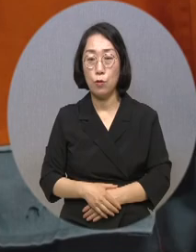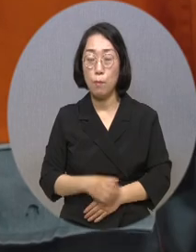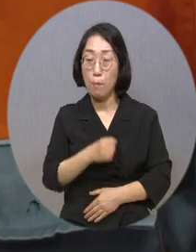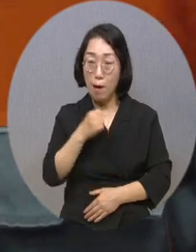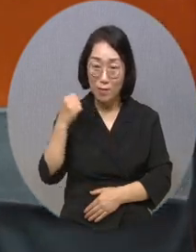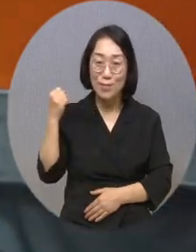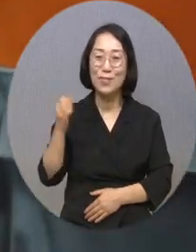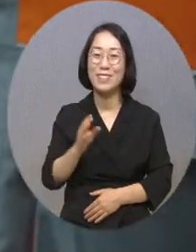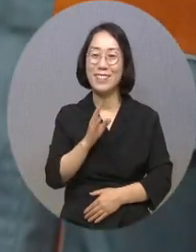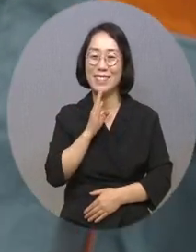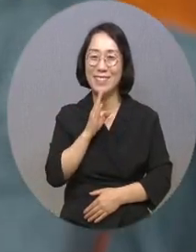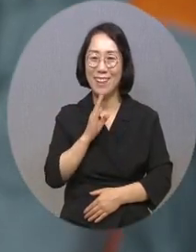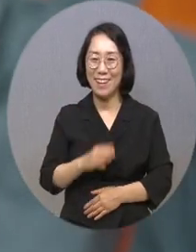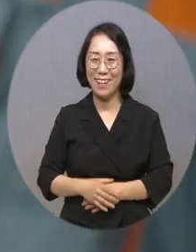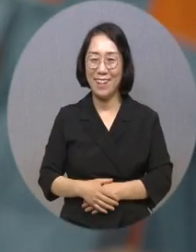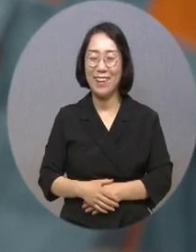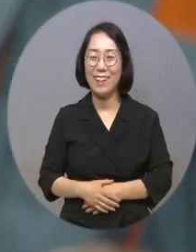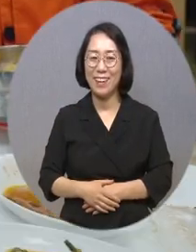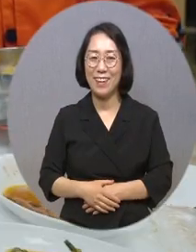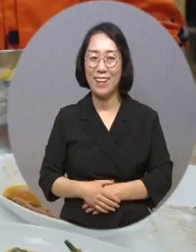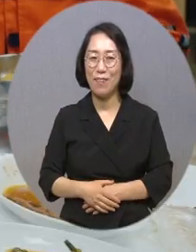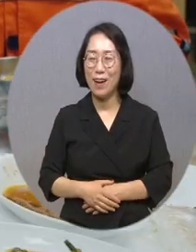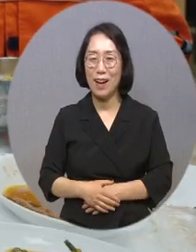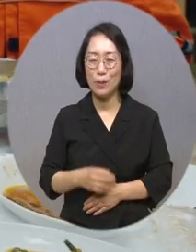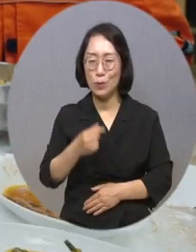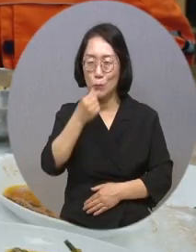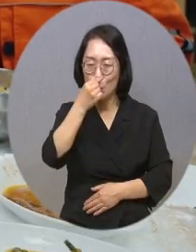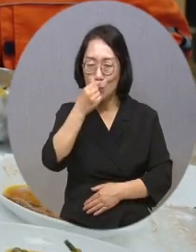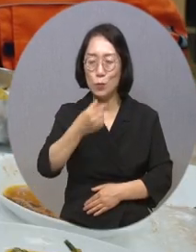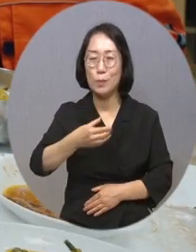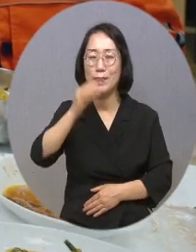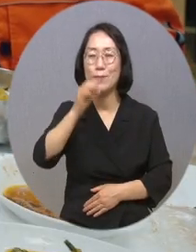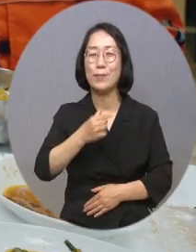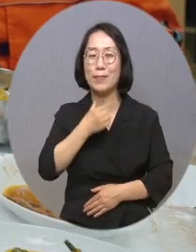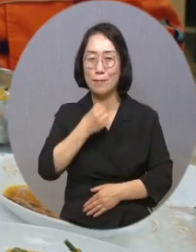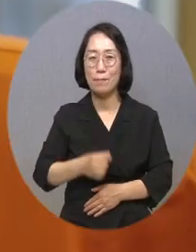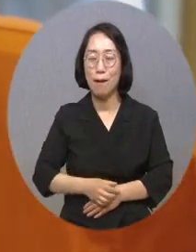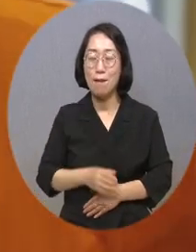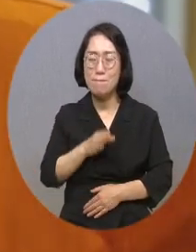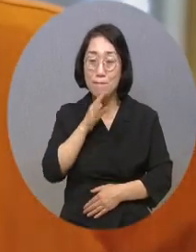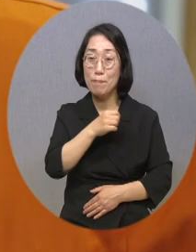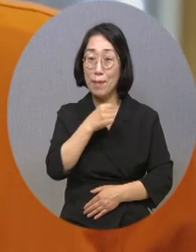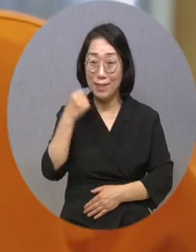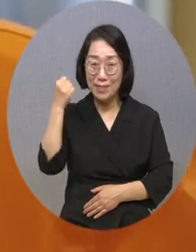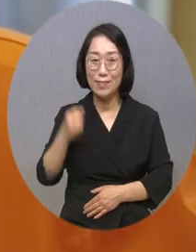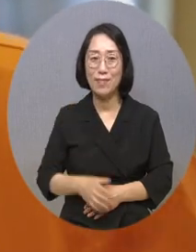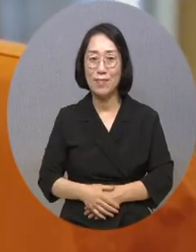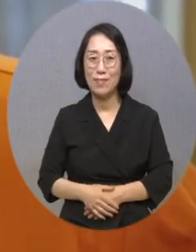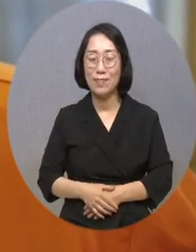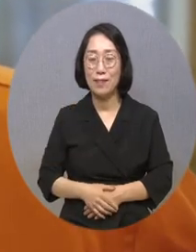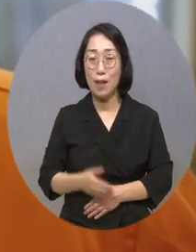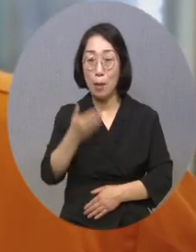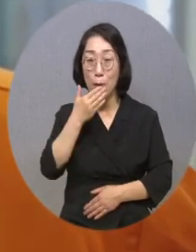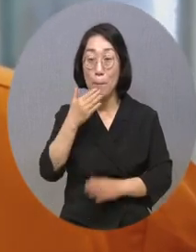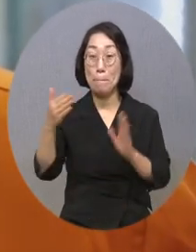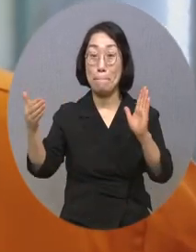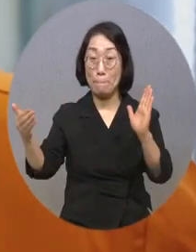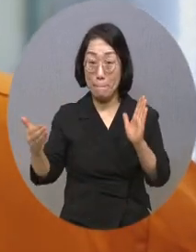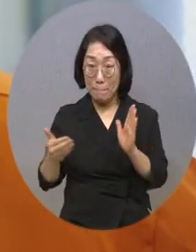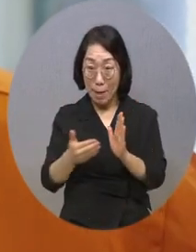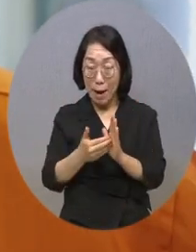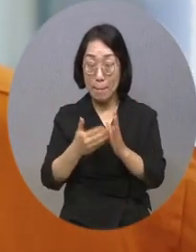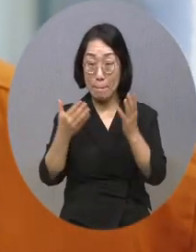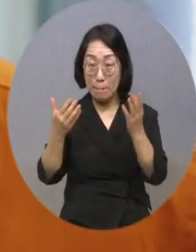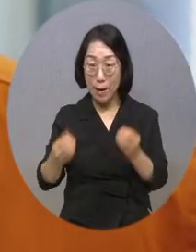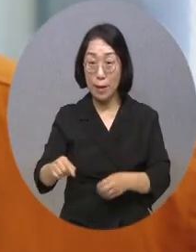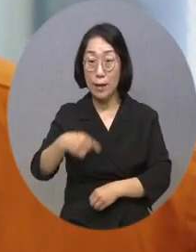진짜 맛있지? 소주 한 주다. 와, 이거 너무 맛있네. 자, 이제 식사를 마무리하고 저희가